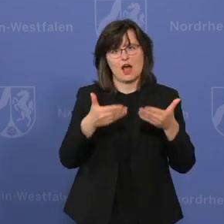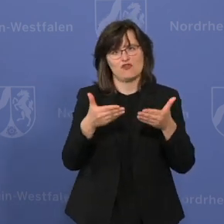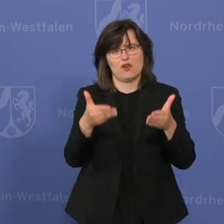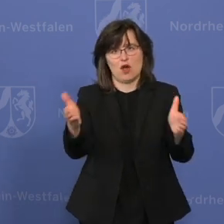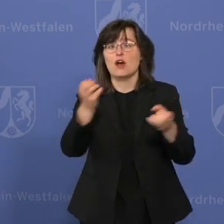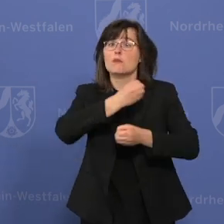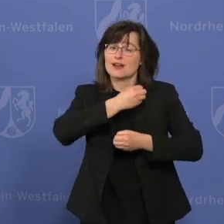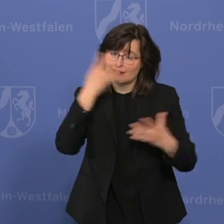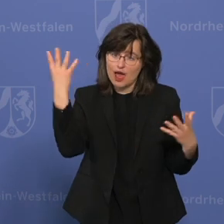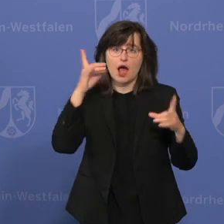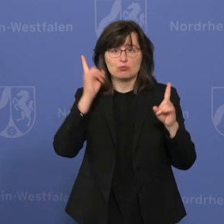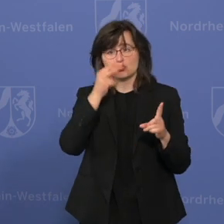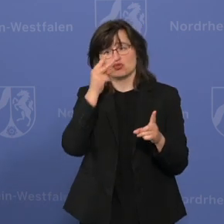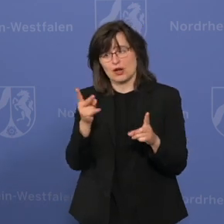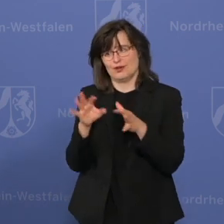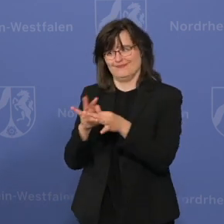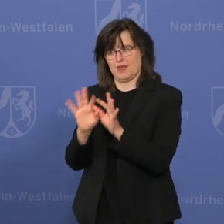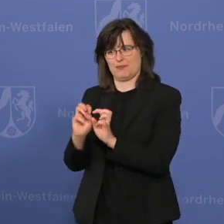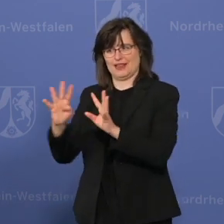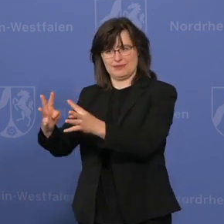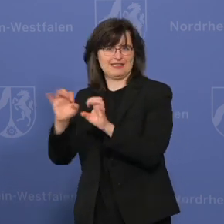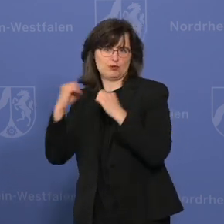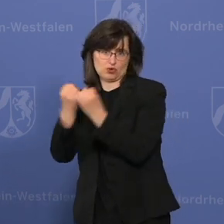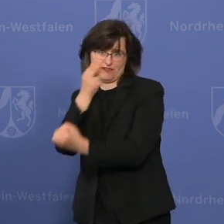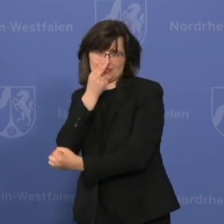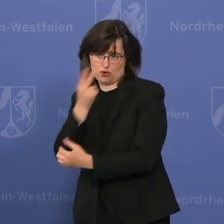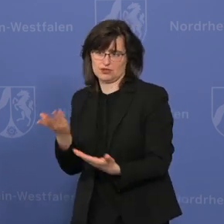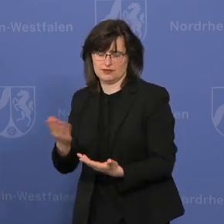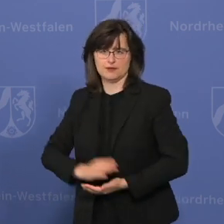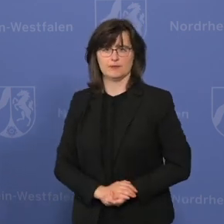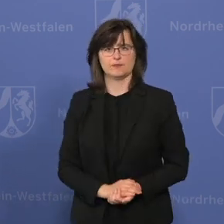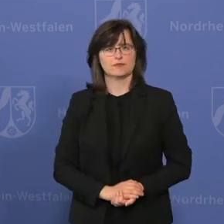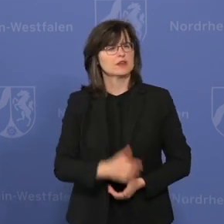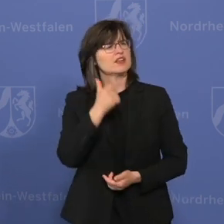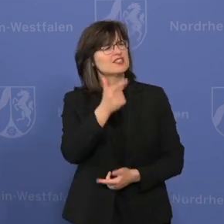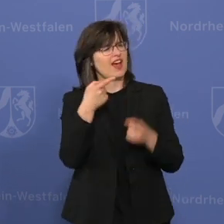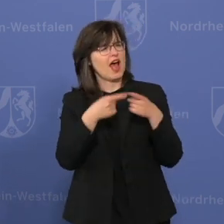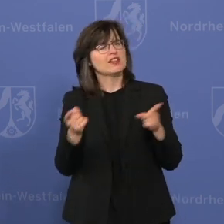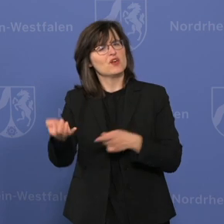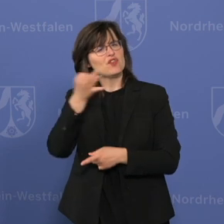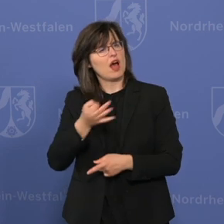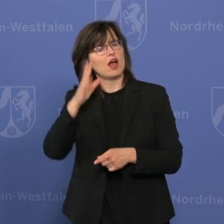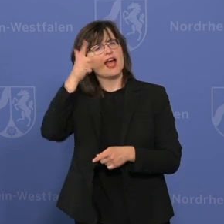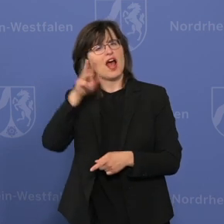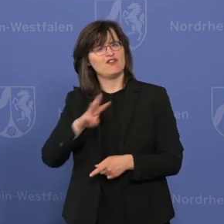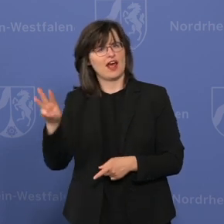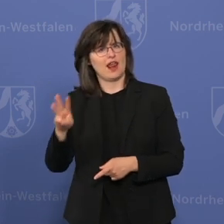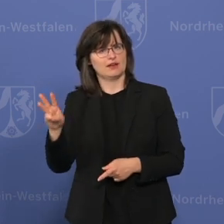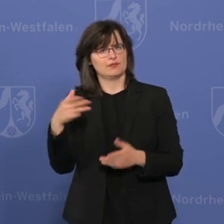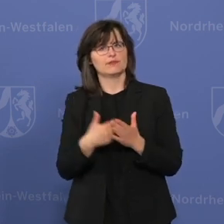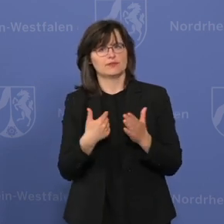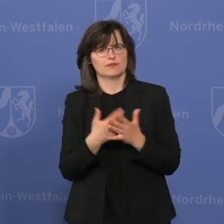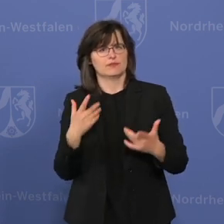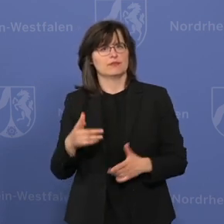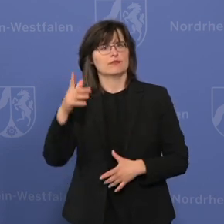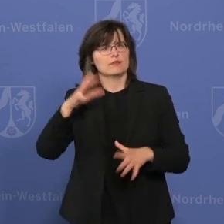gerechtfertigt sind, auch vornehmen können. Zwei weitere Fragen von Herrn Werle will ich zusammenfassen. Am ersten Tag der Maskenpflicht, was erwarten Sie von